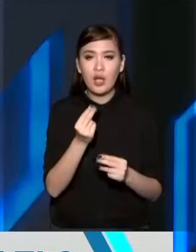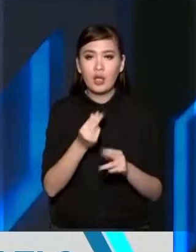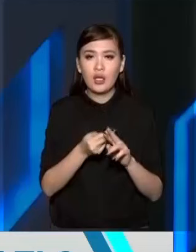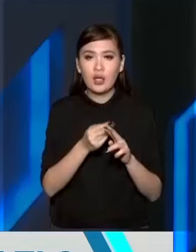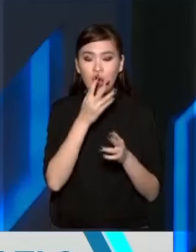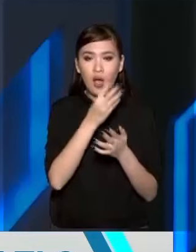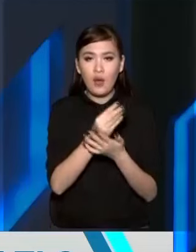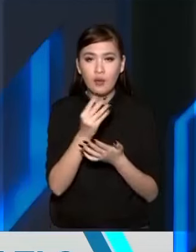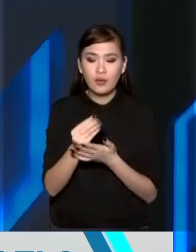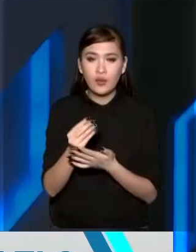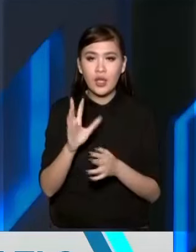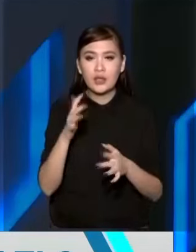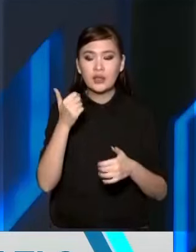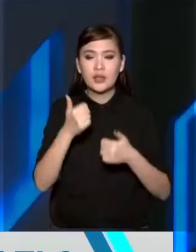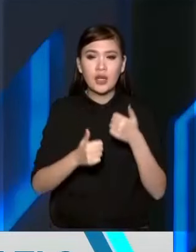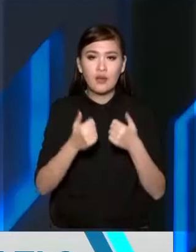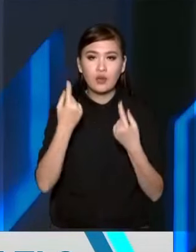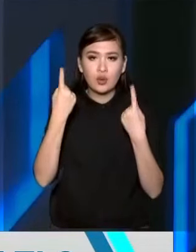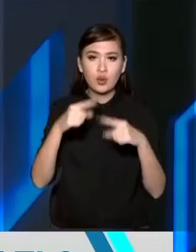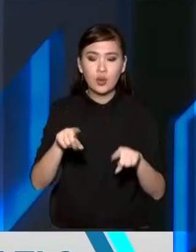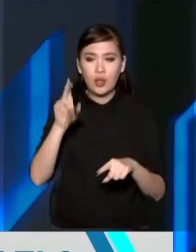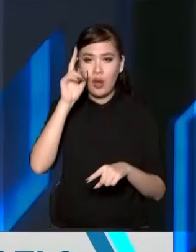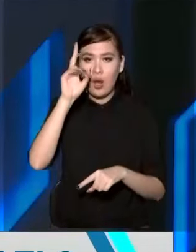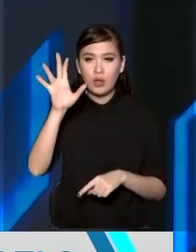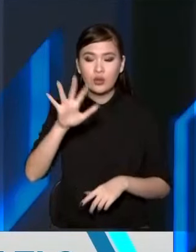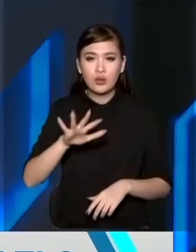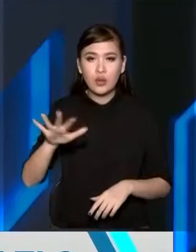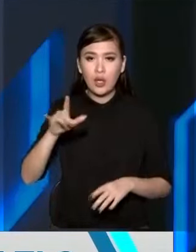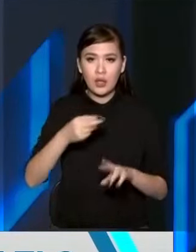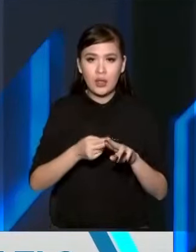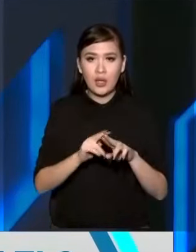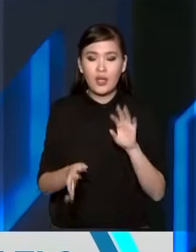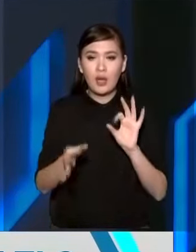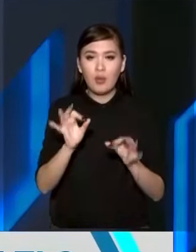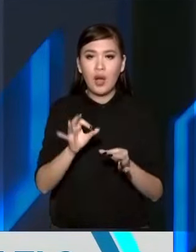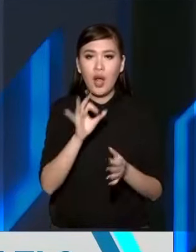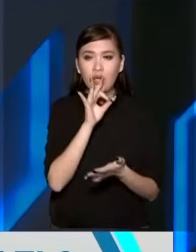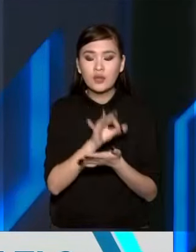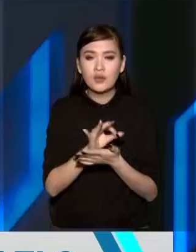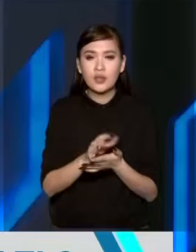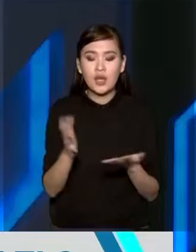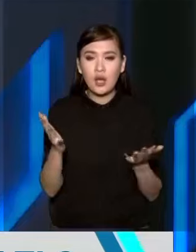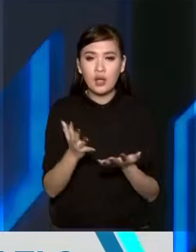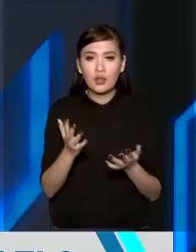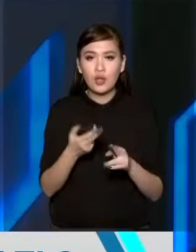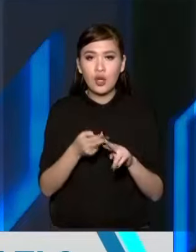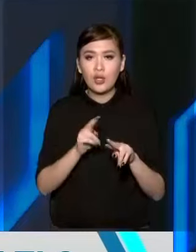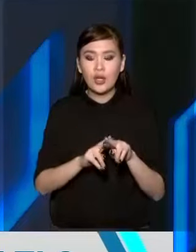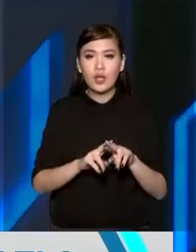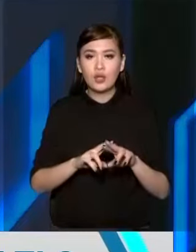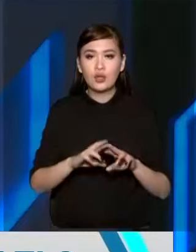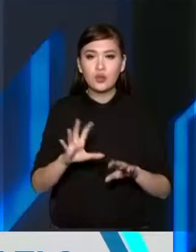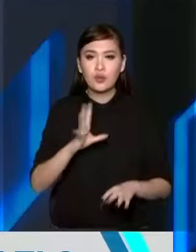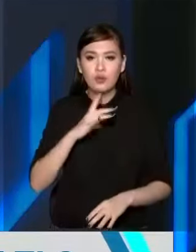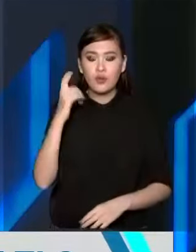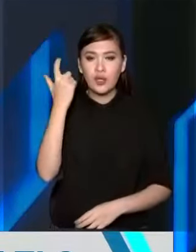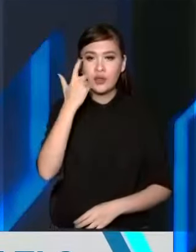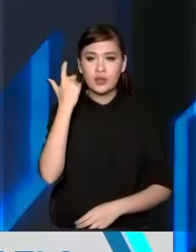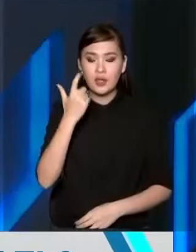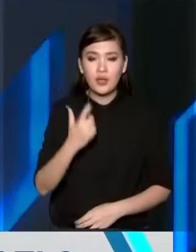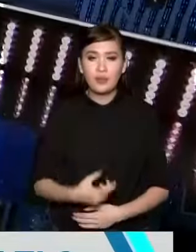Если сравнивать с другими странами, это нормально? И какая степень ответственности должна быть в таких случаях у владельцев? А